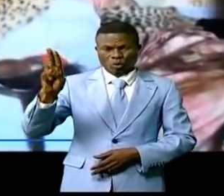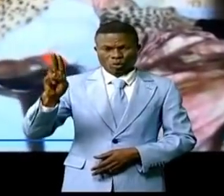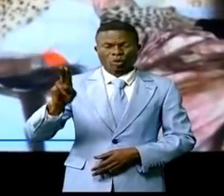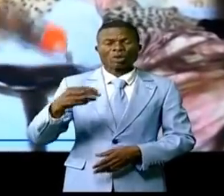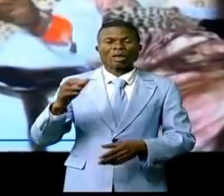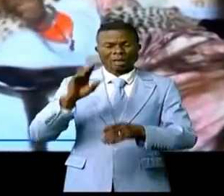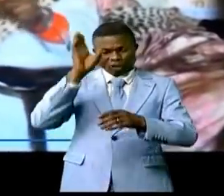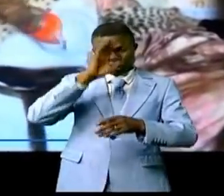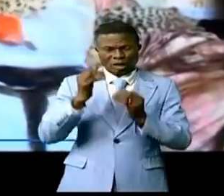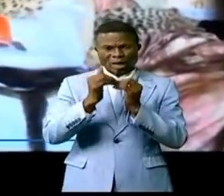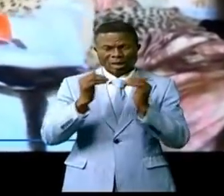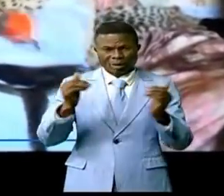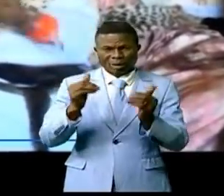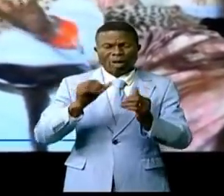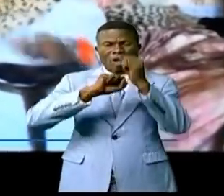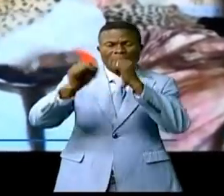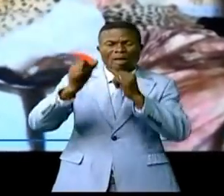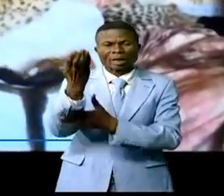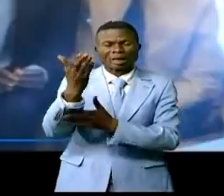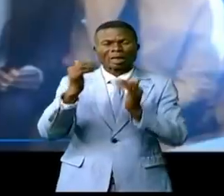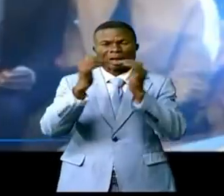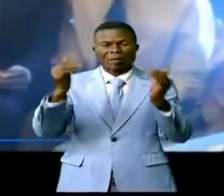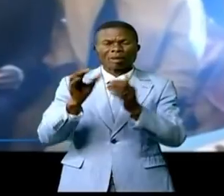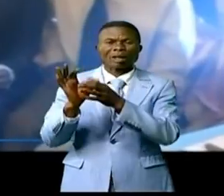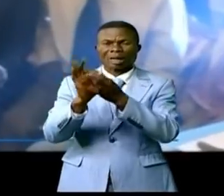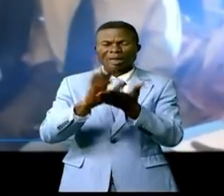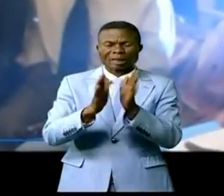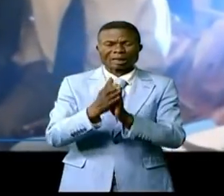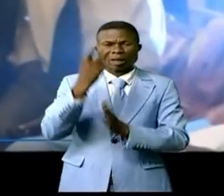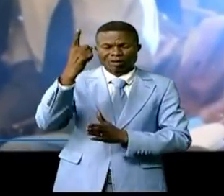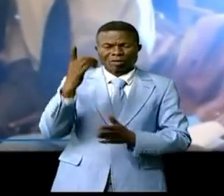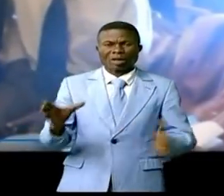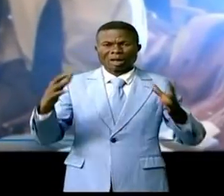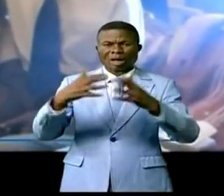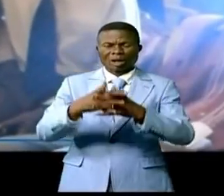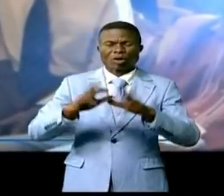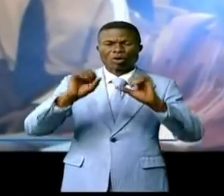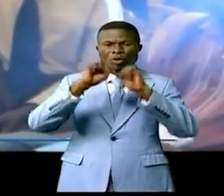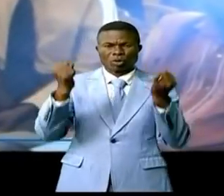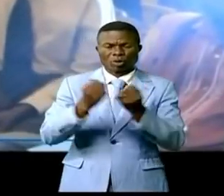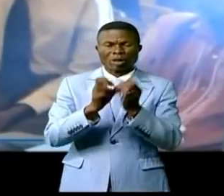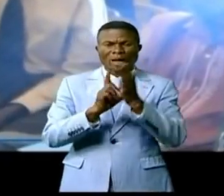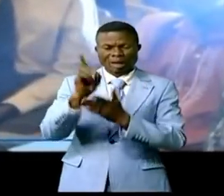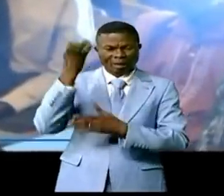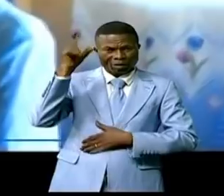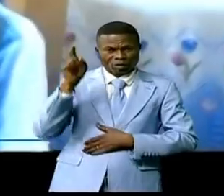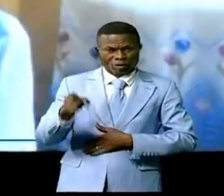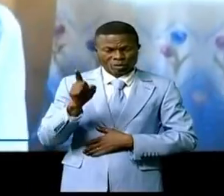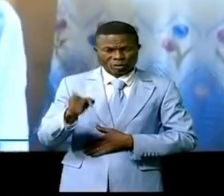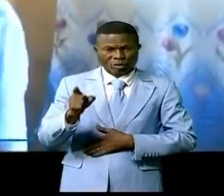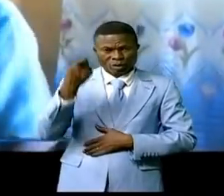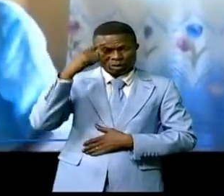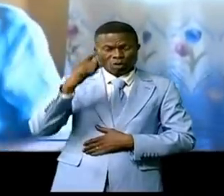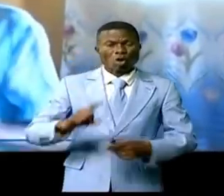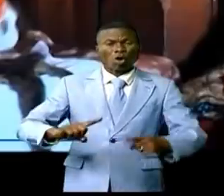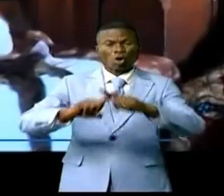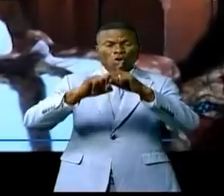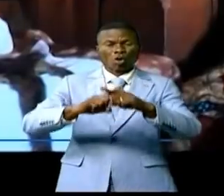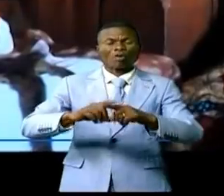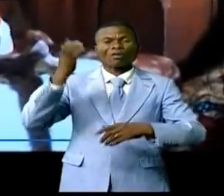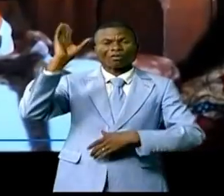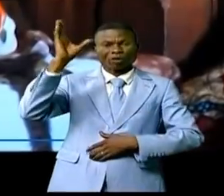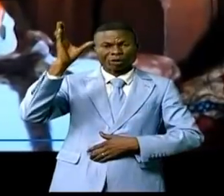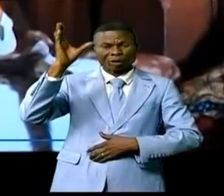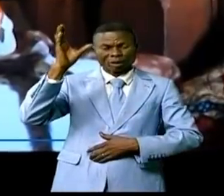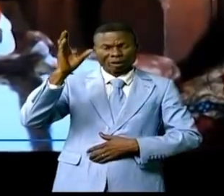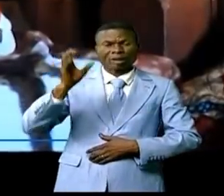rétablir et promouvoir la paix et l'unité, la cohésion sociale ainsi que le développement local à cause des conflits coutumiers. Également au